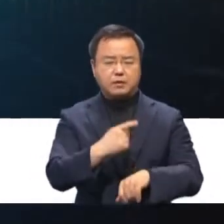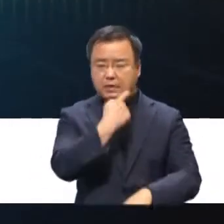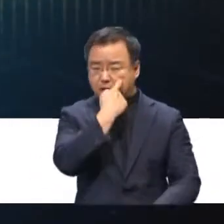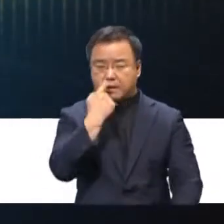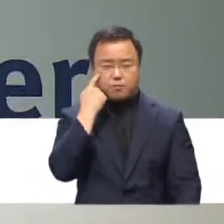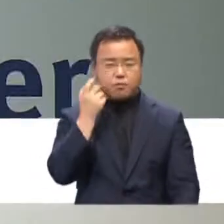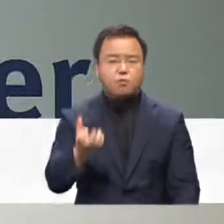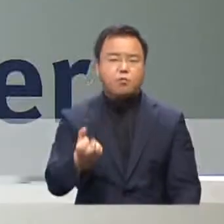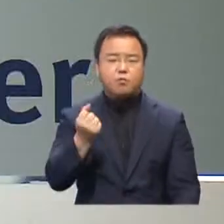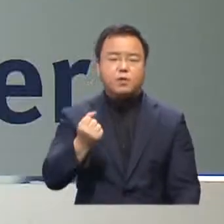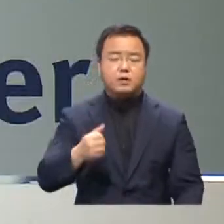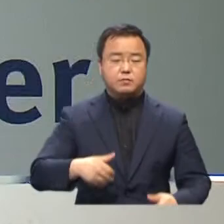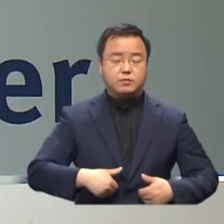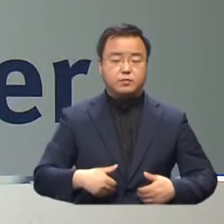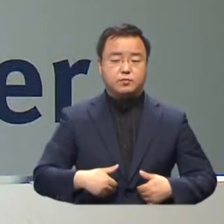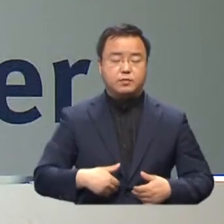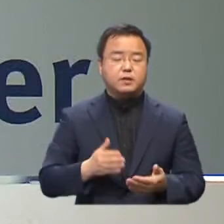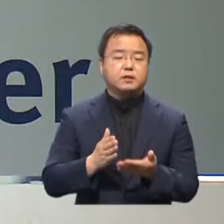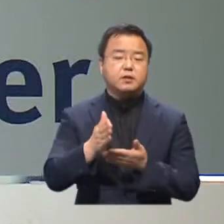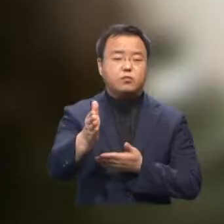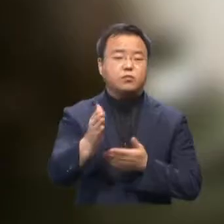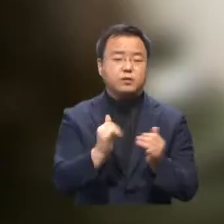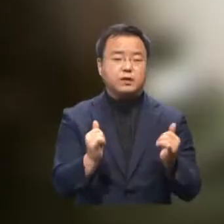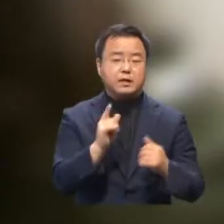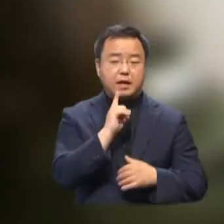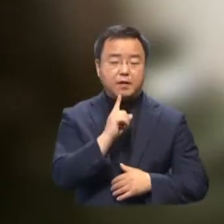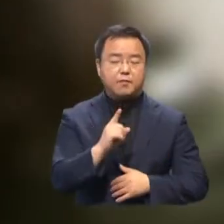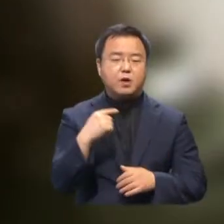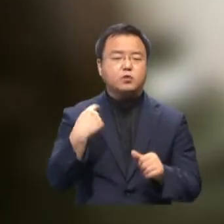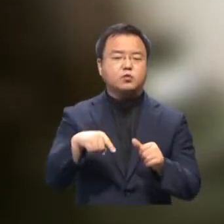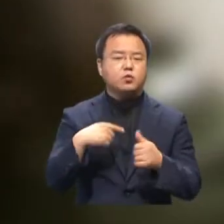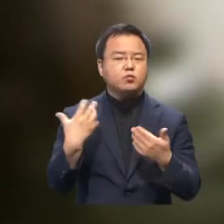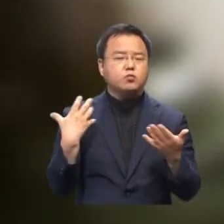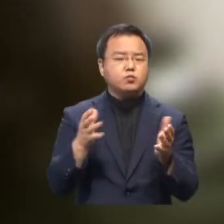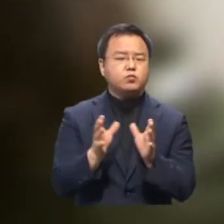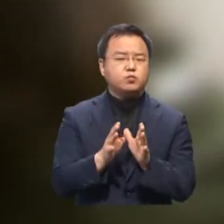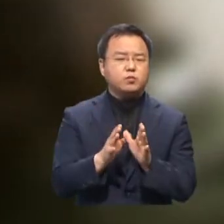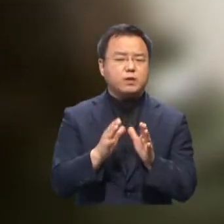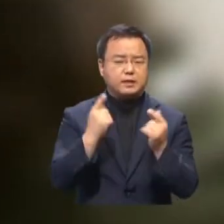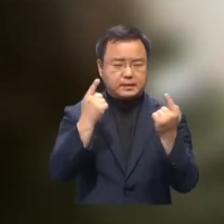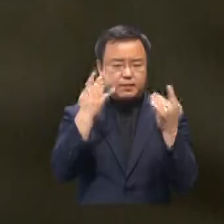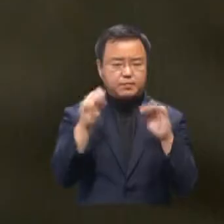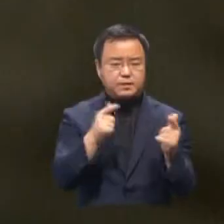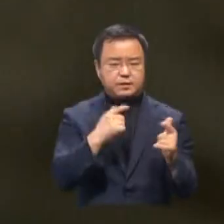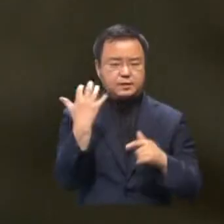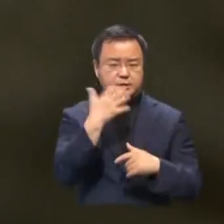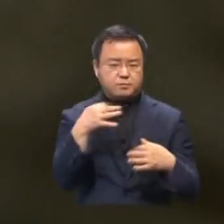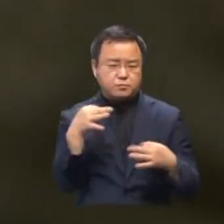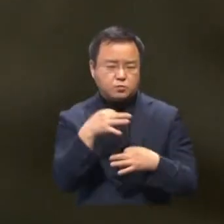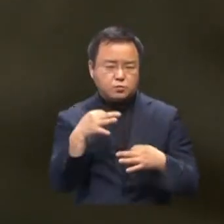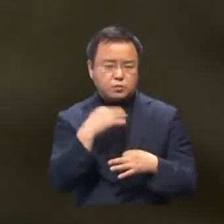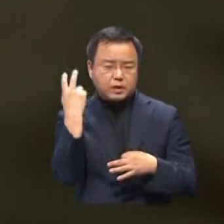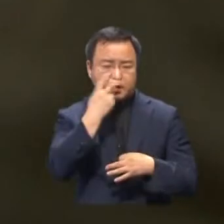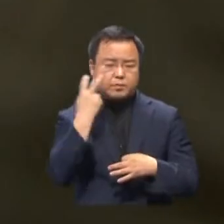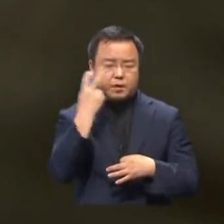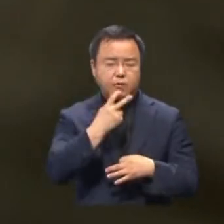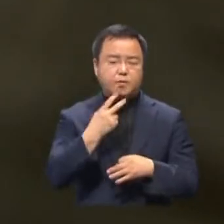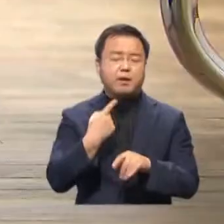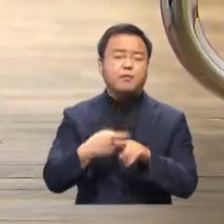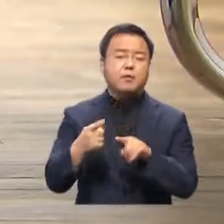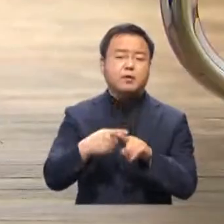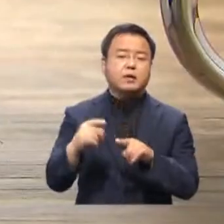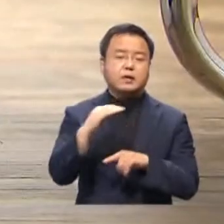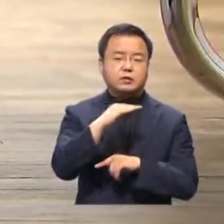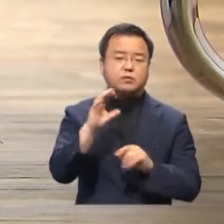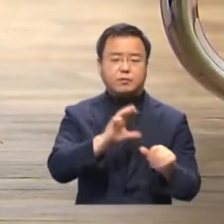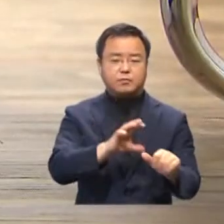있겠 전문가들은 또 교육부가 대학들의 성 비위 처리절차 리 감사하고 결과 레 대학 평가 기준의